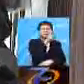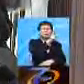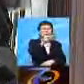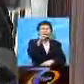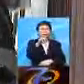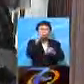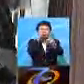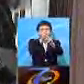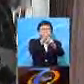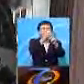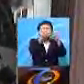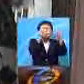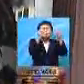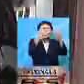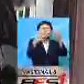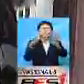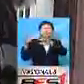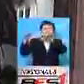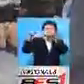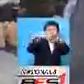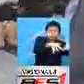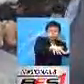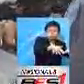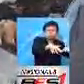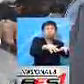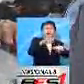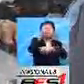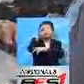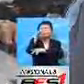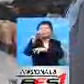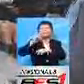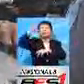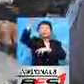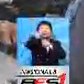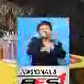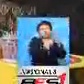KKMM mensasarkan ribuan pengunjung sepanjang Karnival Merdeka 2016 diadakan.